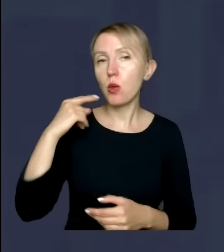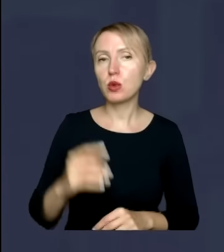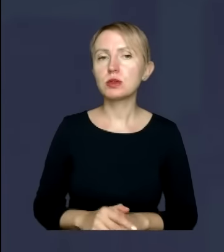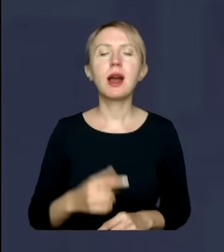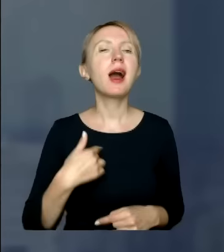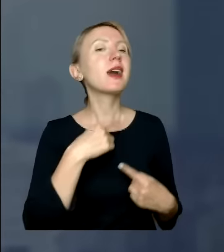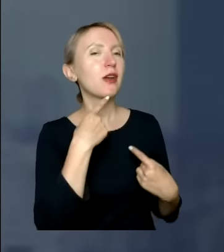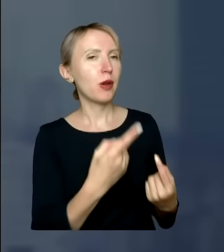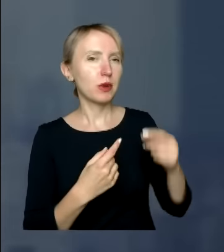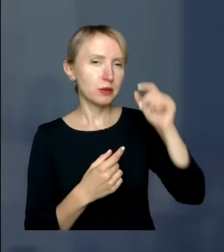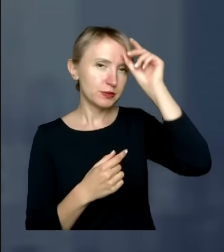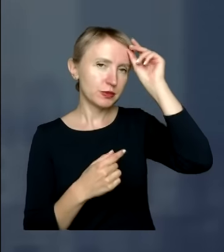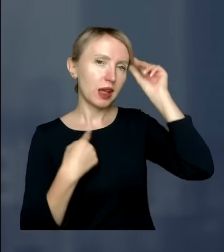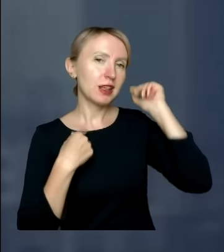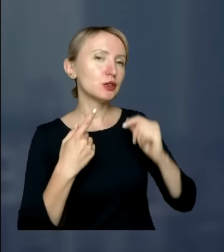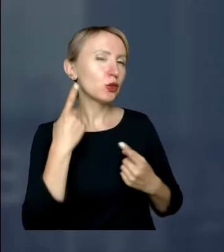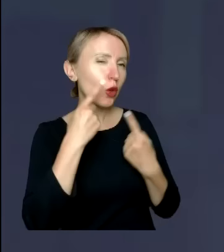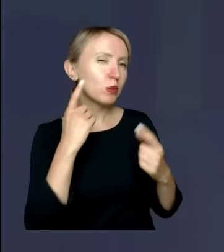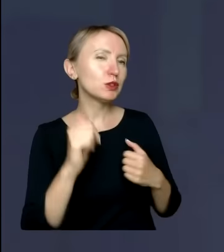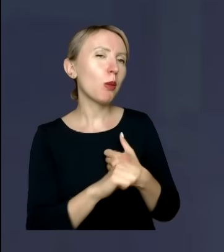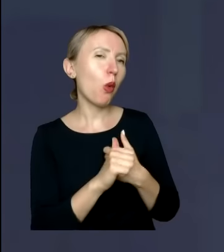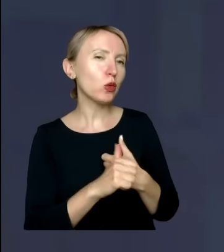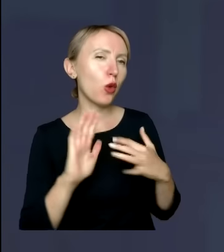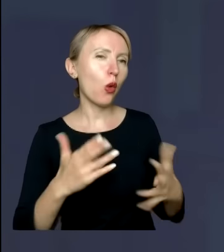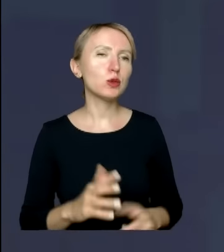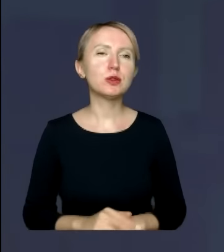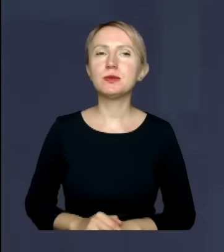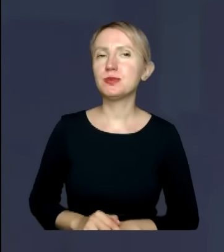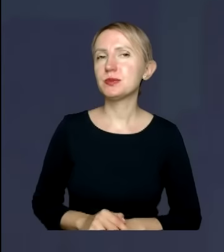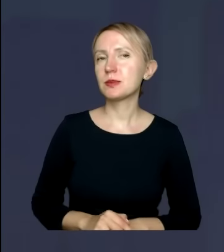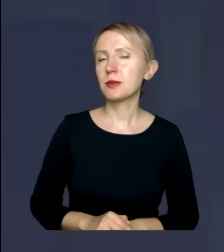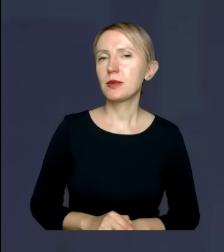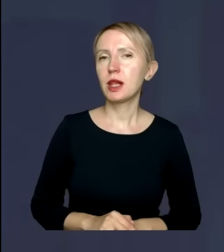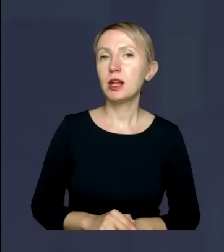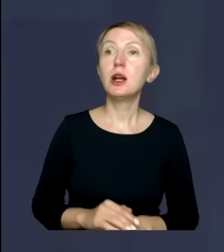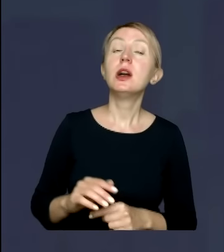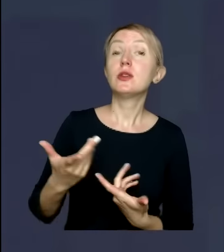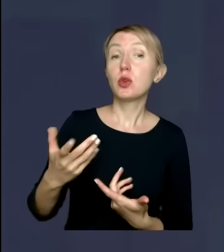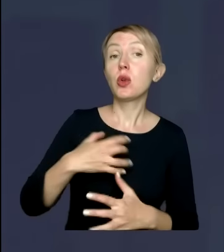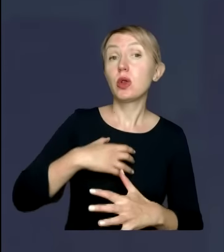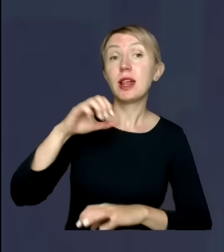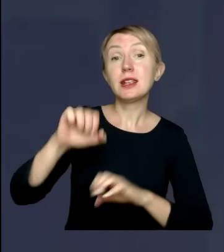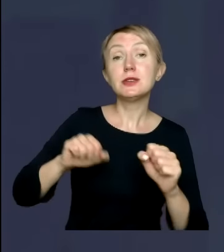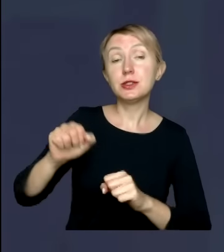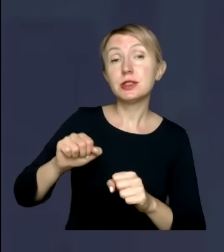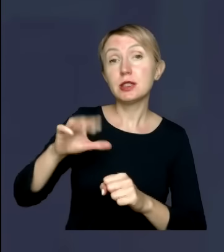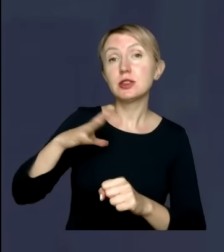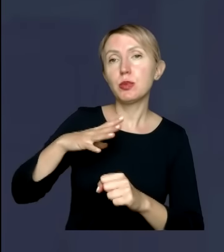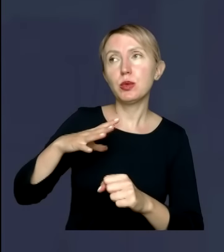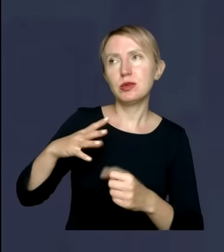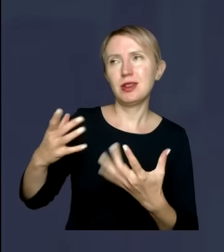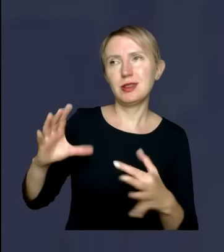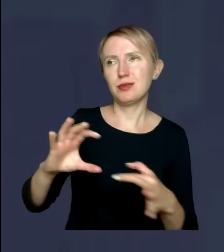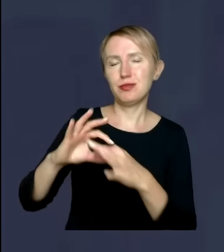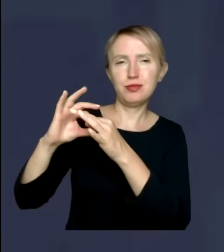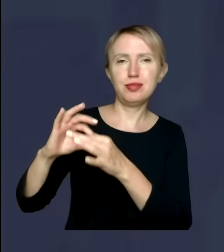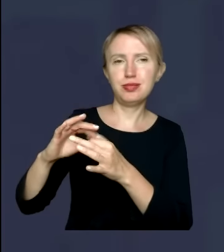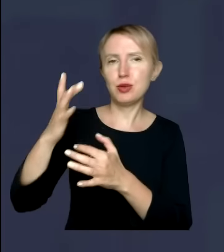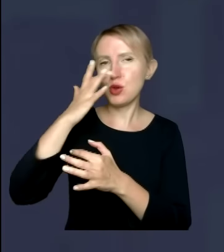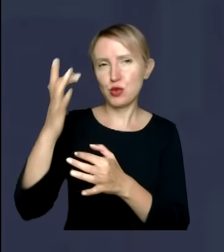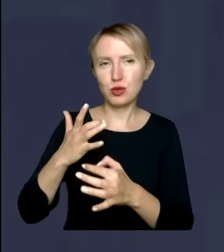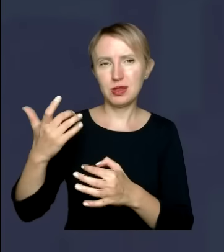by Domyślam się o co chodziło który również był przecież ewidentnie związany z operacjami rosyjskimi i białoruskim